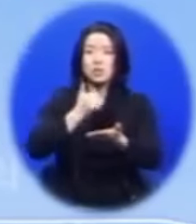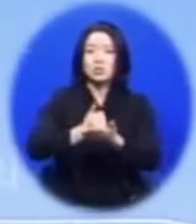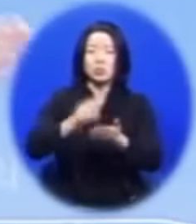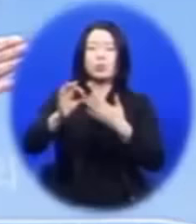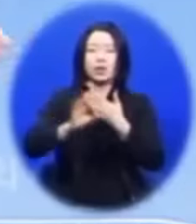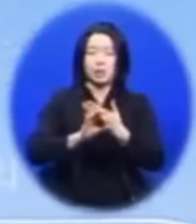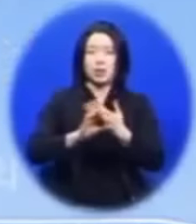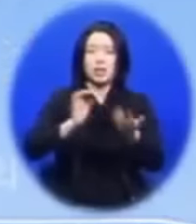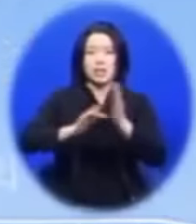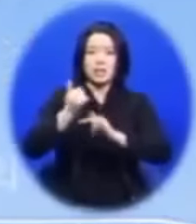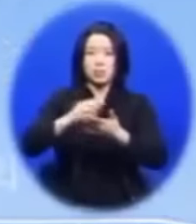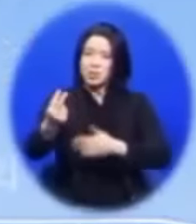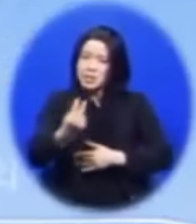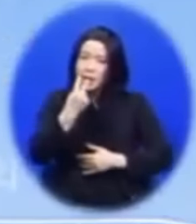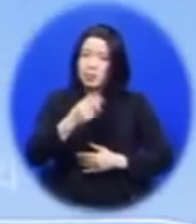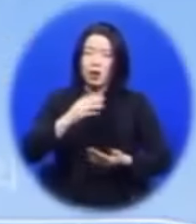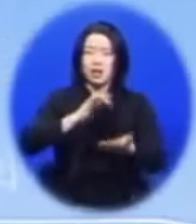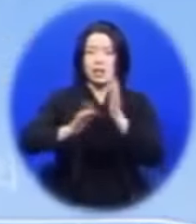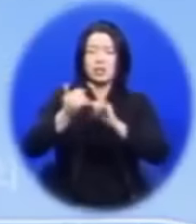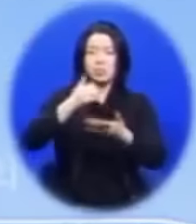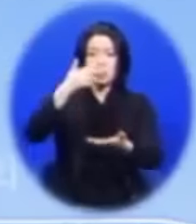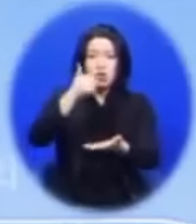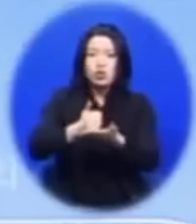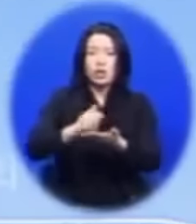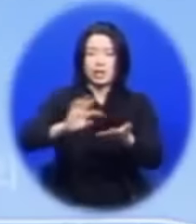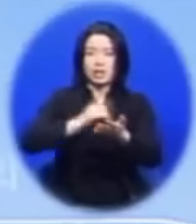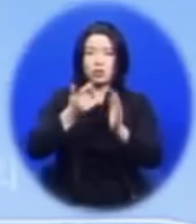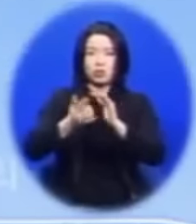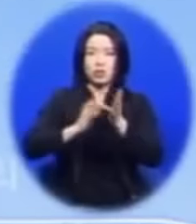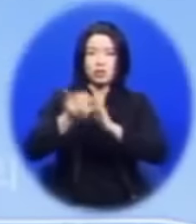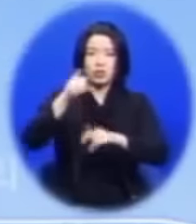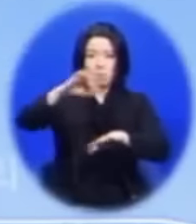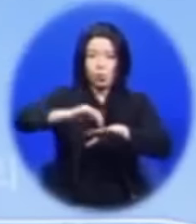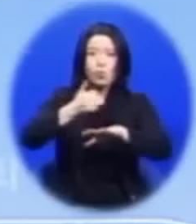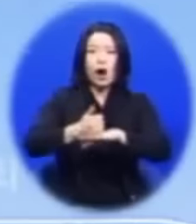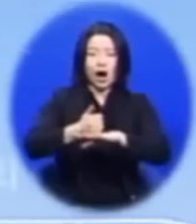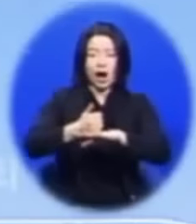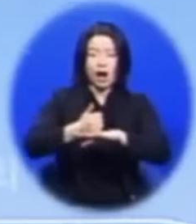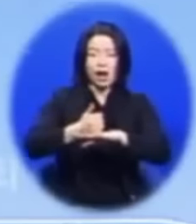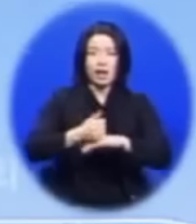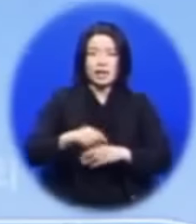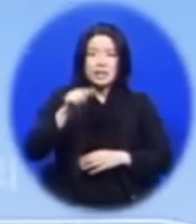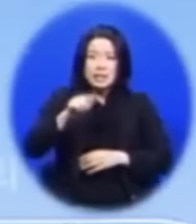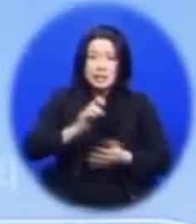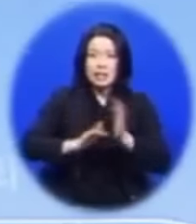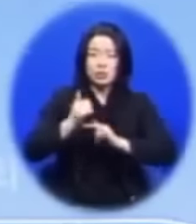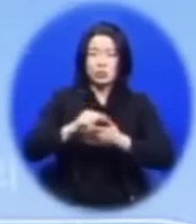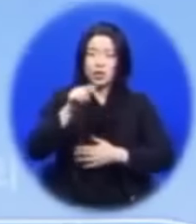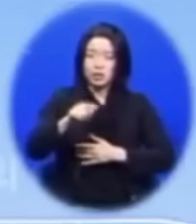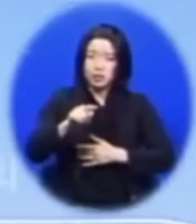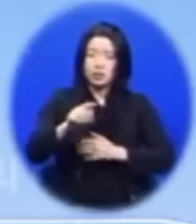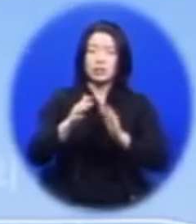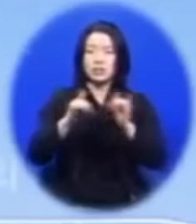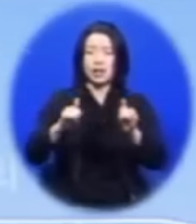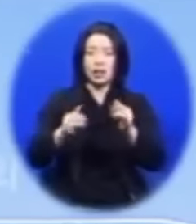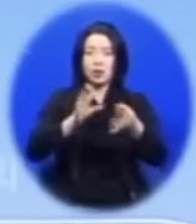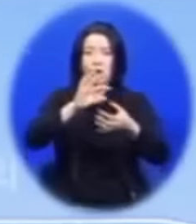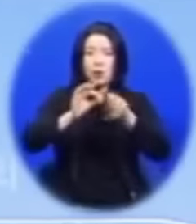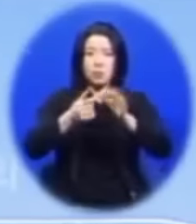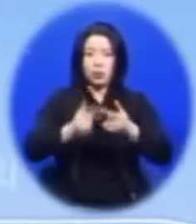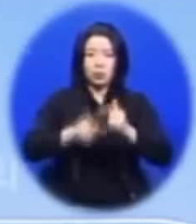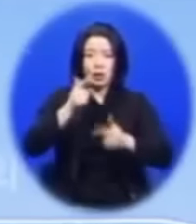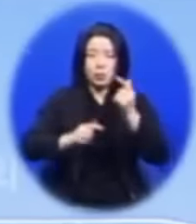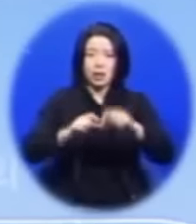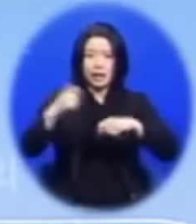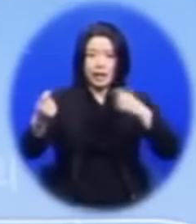예수님이 생명이고 예수님이 주님이고 예수님이 왕이신 예수님과 그 사람은 포도나무와 가지처럼 한